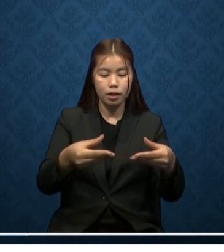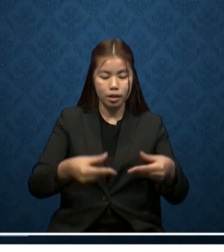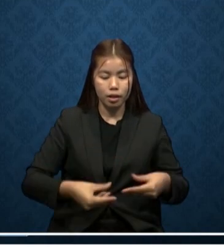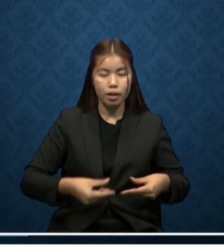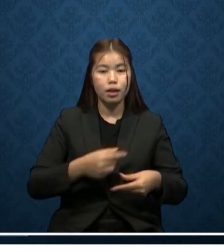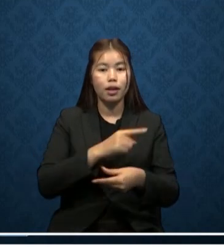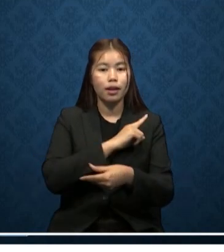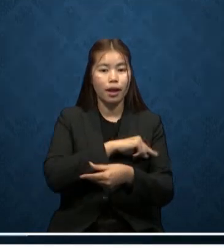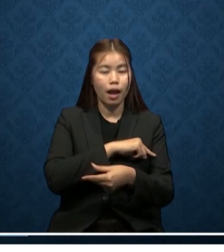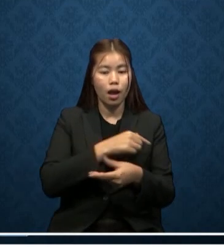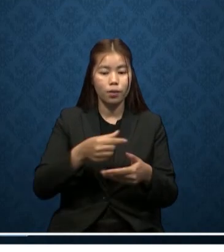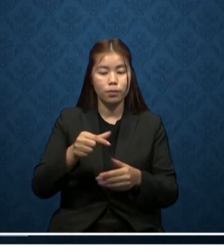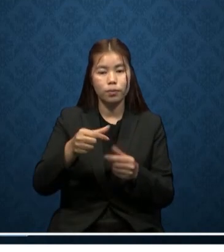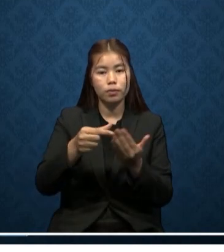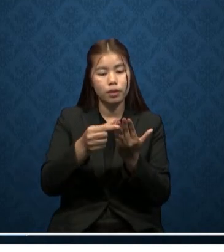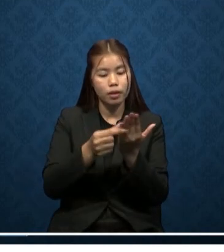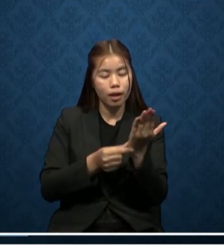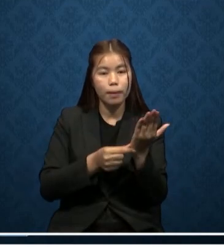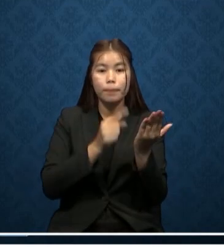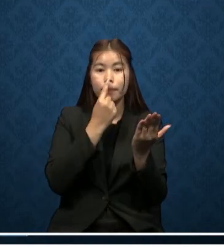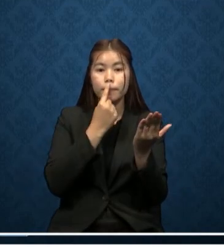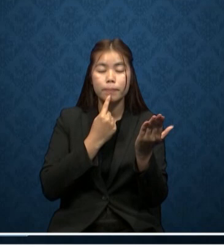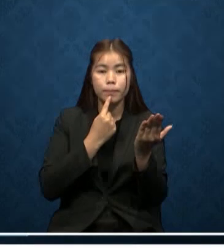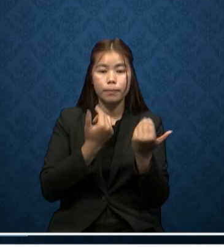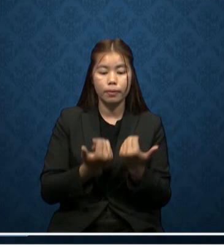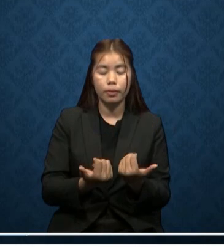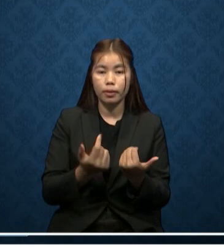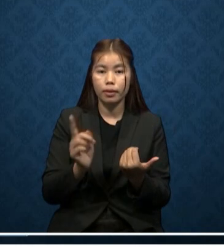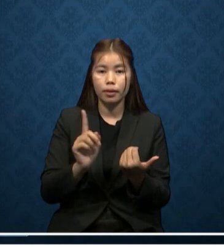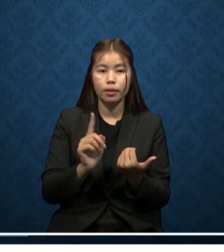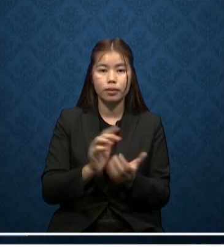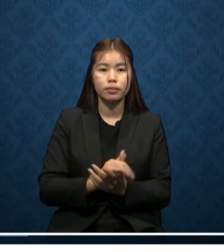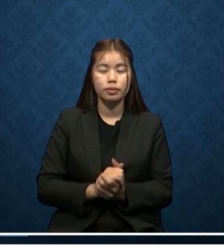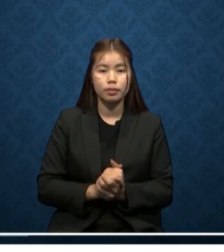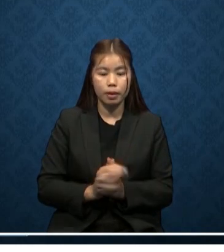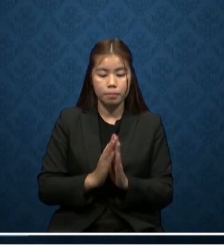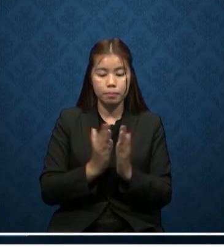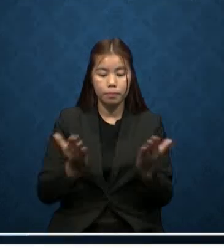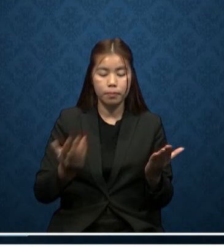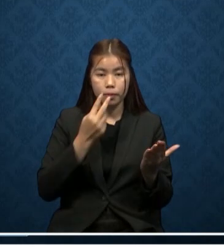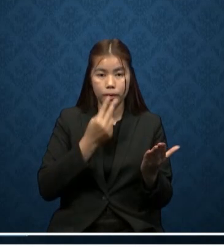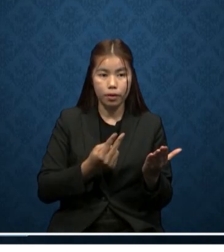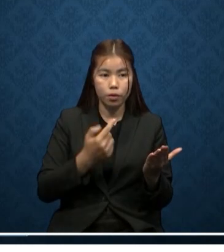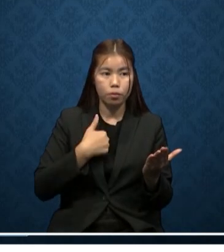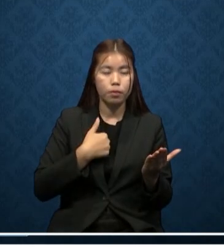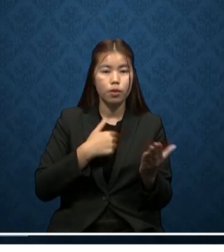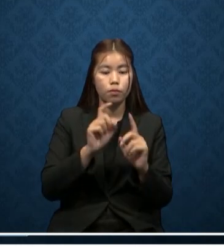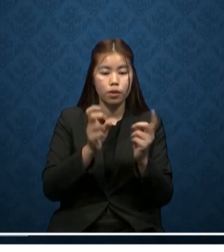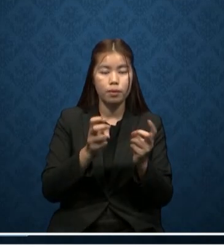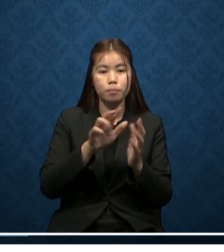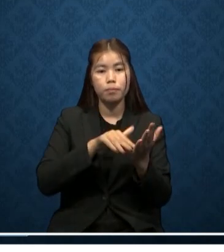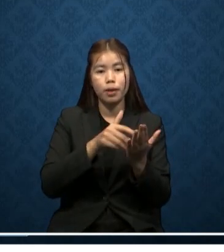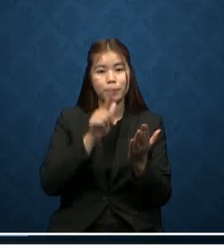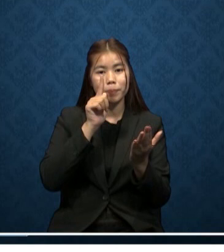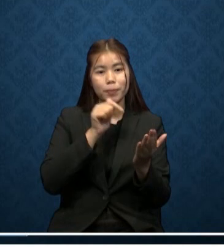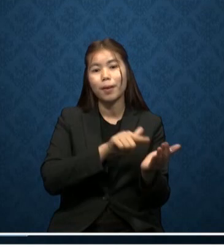แดงนะครับประกอบด้วยแผนงานยุทธศาสตร์ซึ่งประกอบด้วยในเนี้ยที่เขียนว่าในองคเลบแผนแม่ปดเป็นแผนงาน